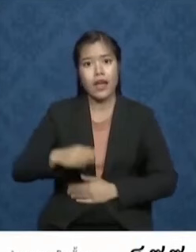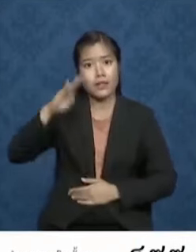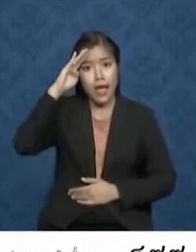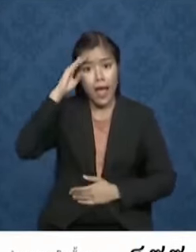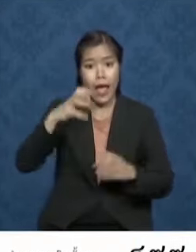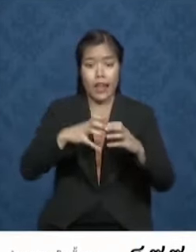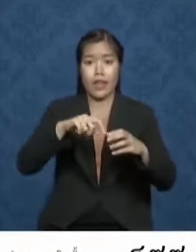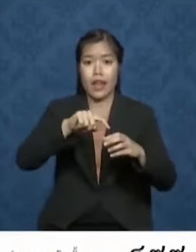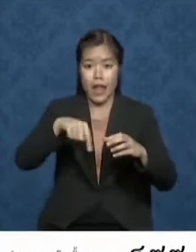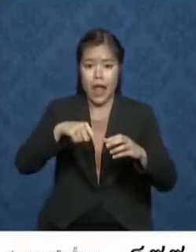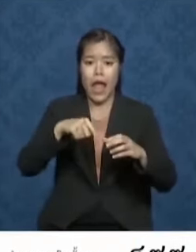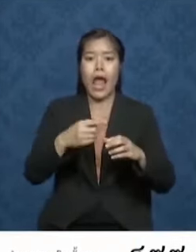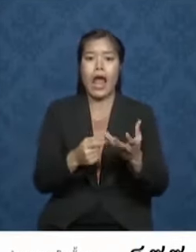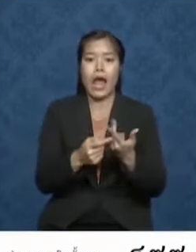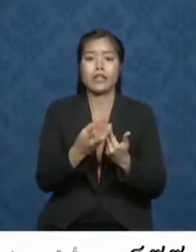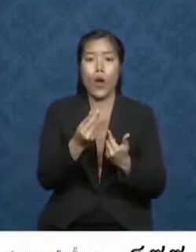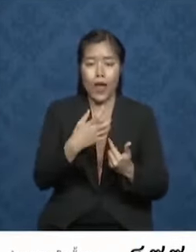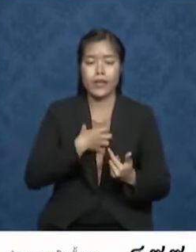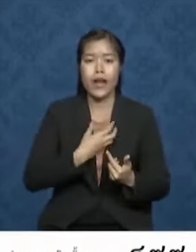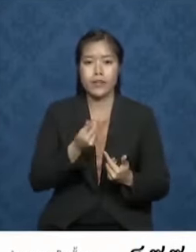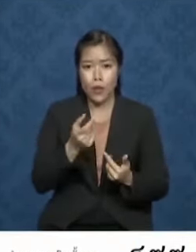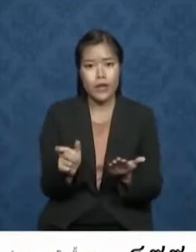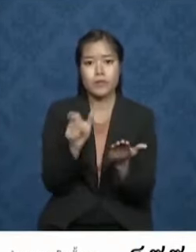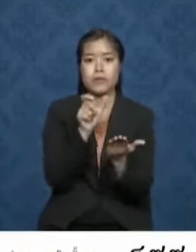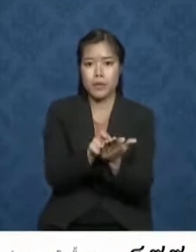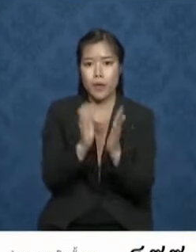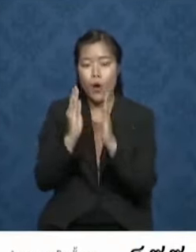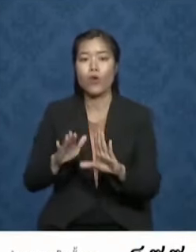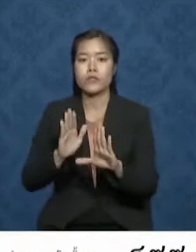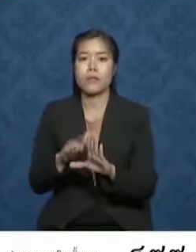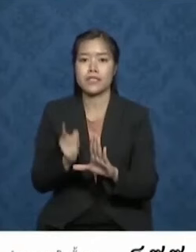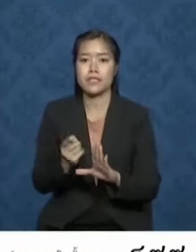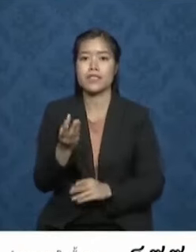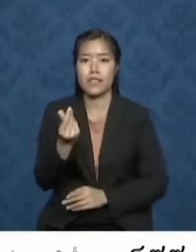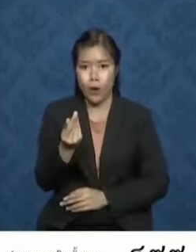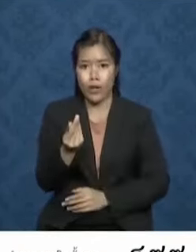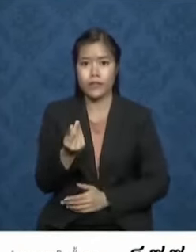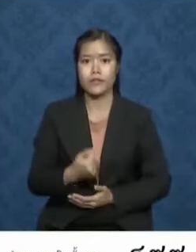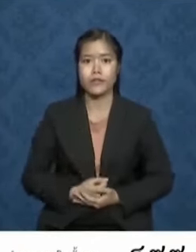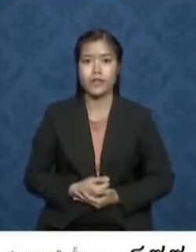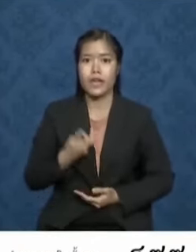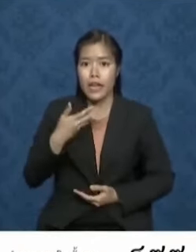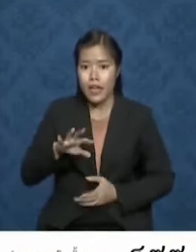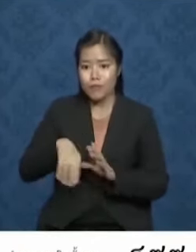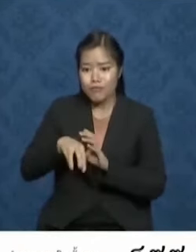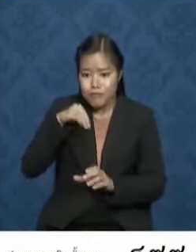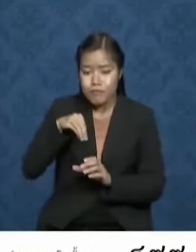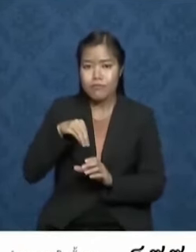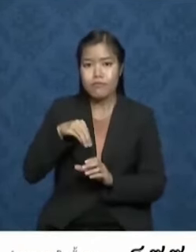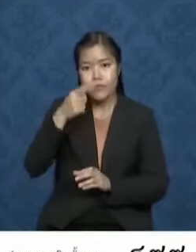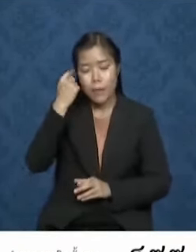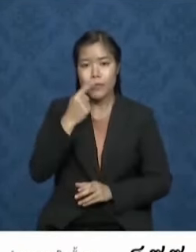ต้องการจำนวนเท่าไหร่กันแน่แล้วมีคนสมัครจริงเท่าไหร่และท่านต้องบังคับเกณฑ์อีกเท่าไหร่